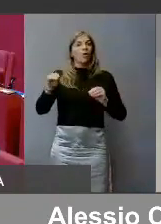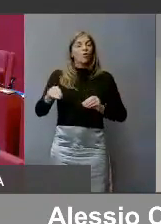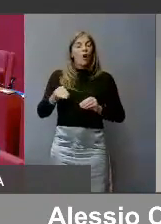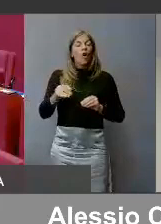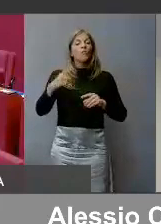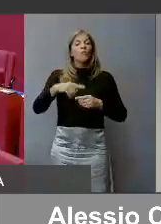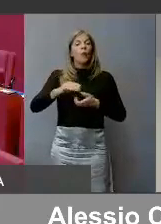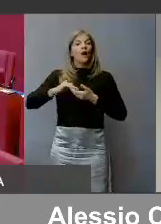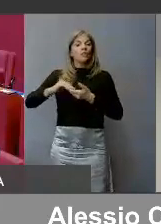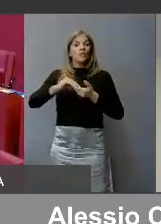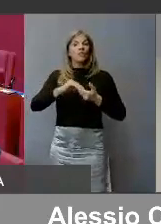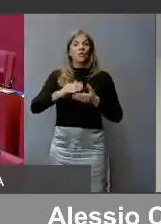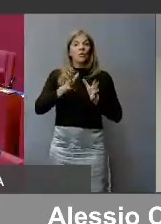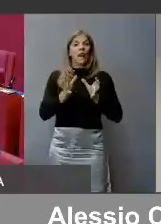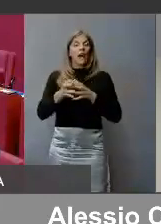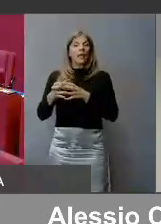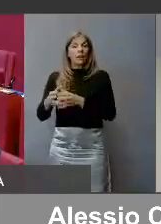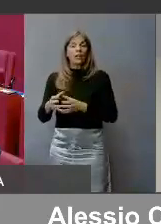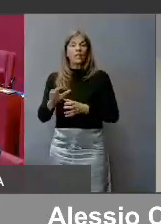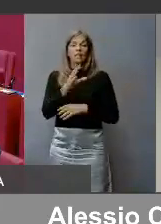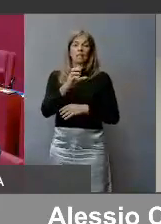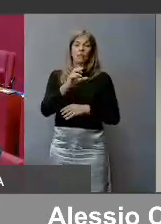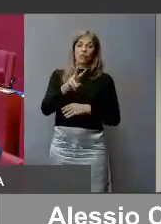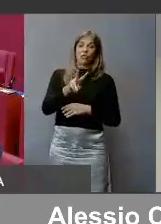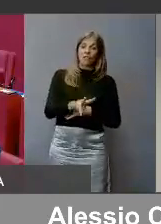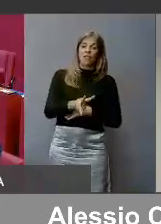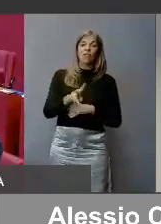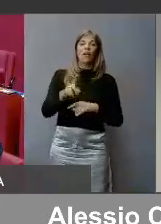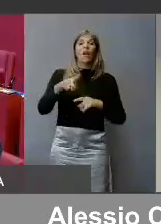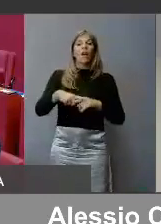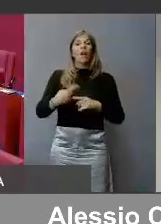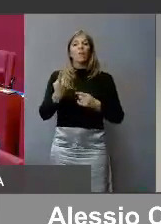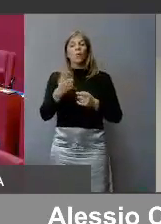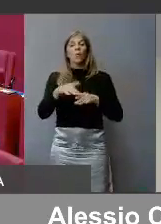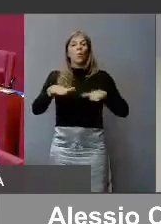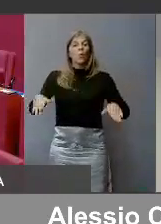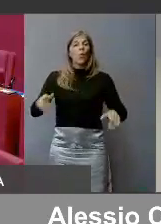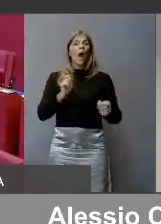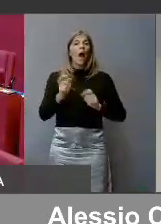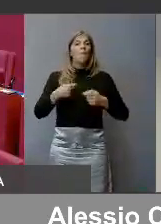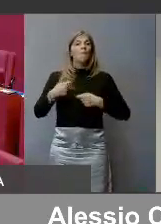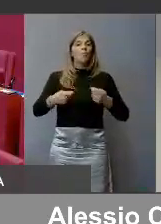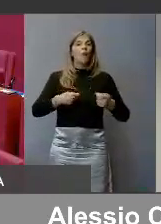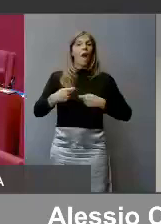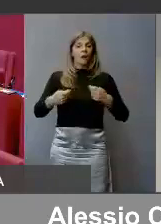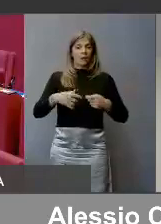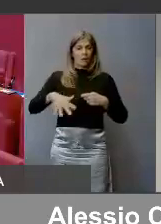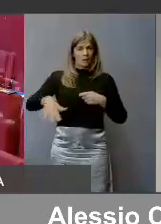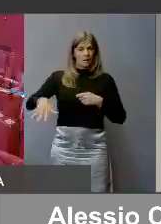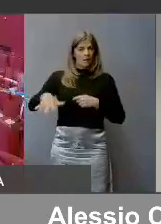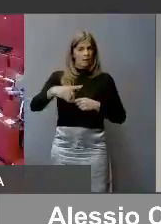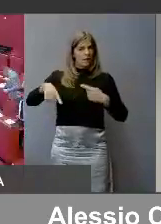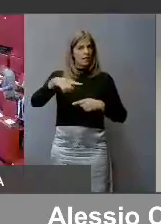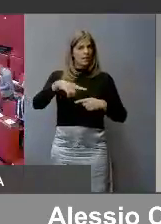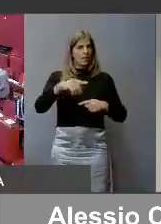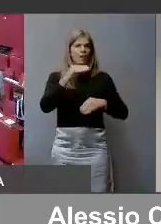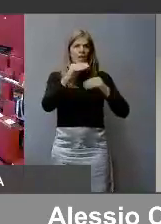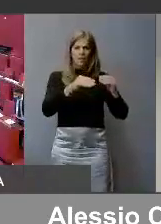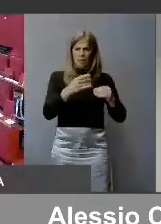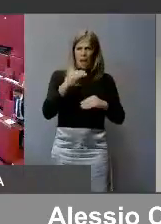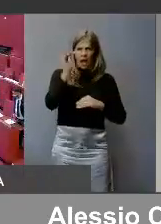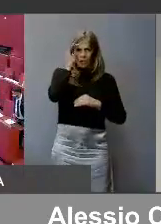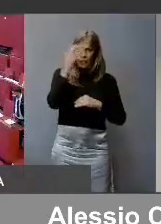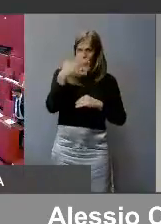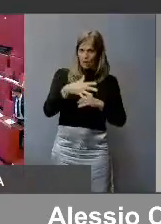associazioni categorie quali c è gli ambulanti interessati grazie frazione consigliere morfini